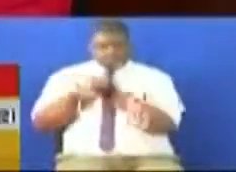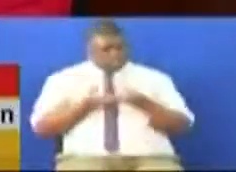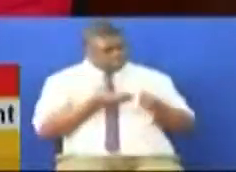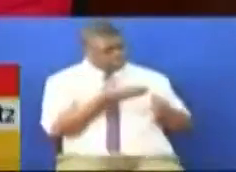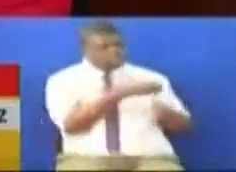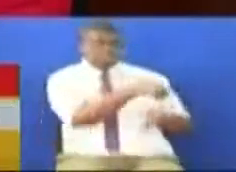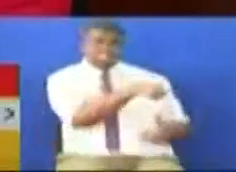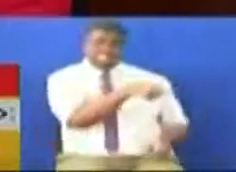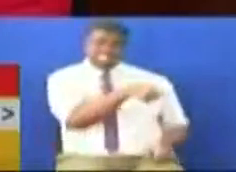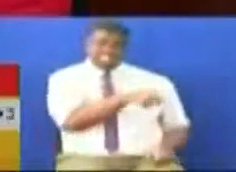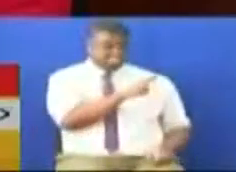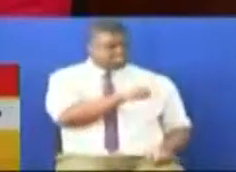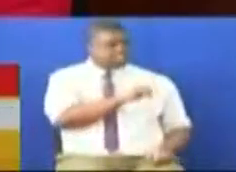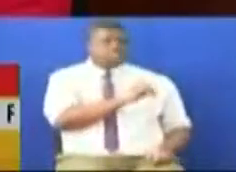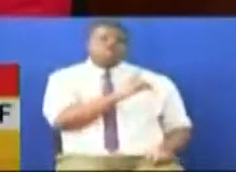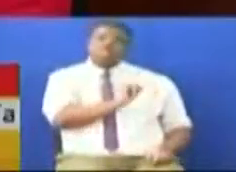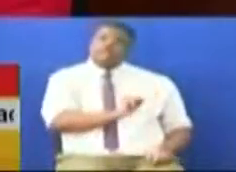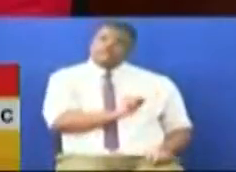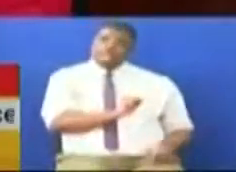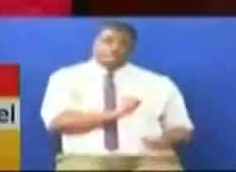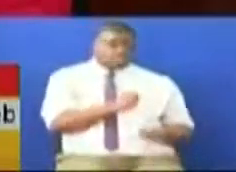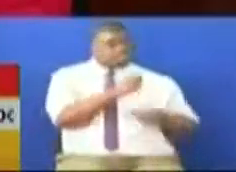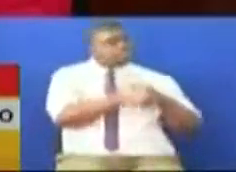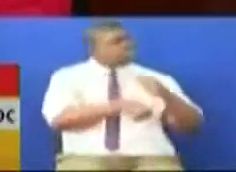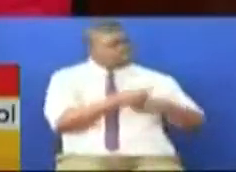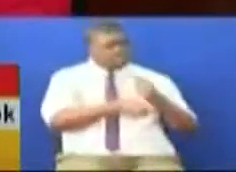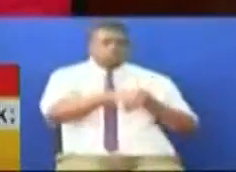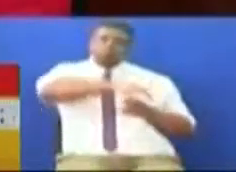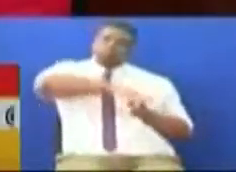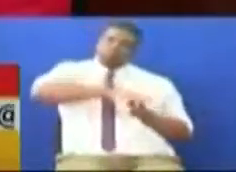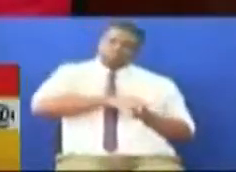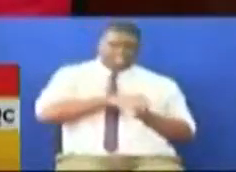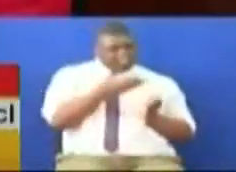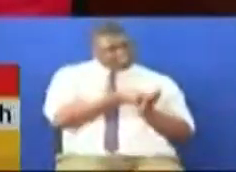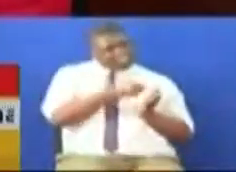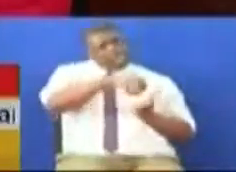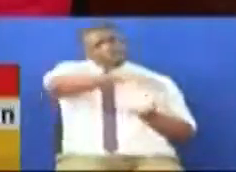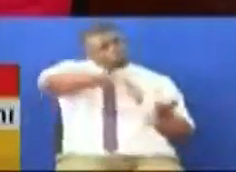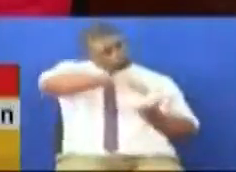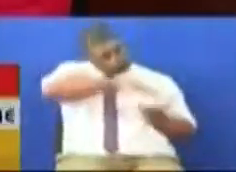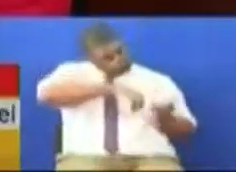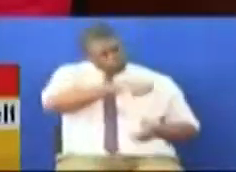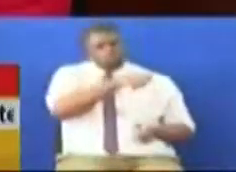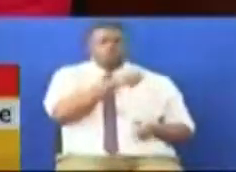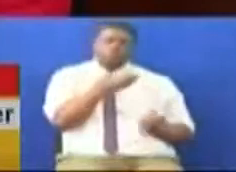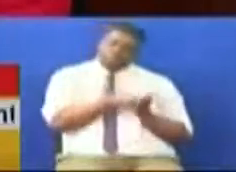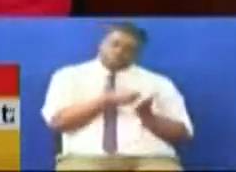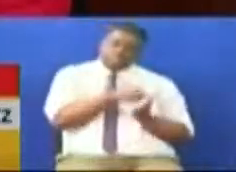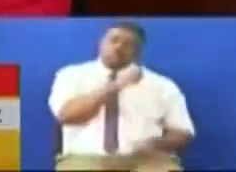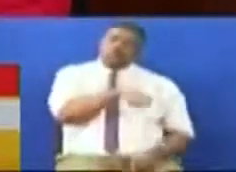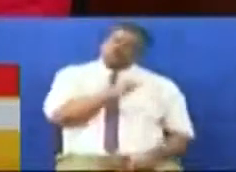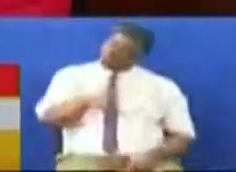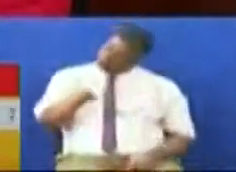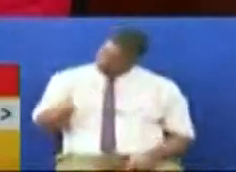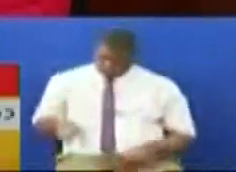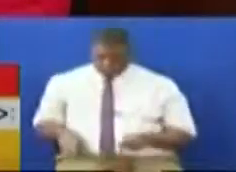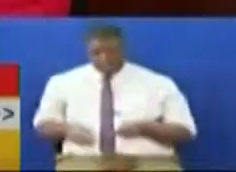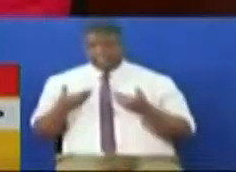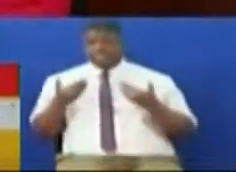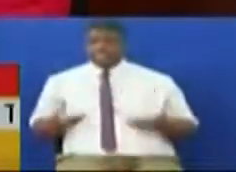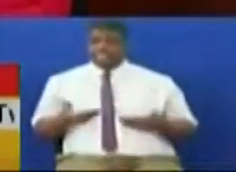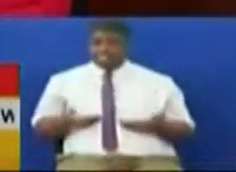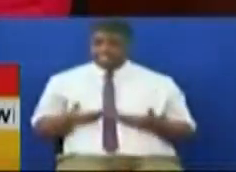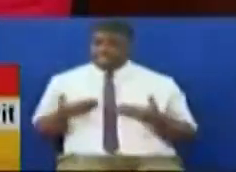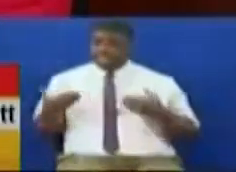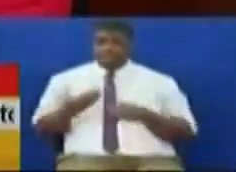shirika, kwa maana ya kuisaidia NIDA, isiweze kuendelea kutumia ovyo fedha za watu kwa maana ya walipa kodi. Lakini tukiwa sasa tuweze